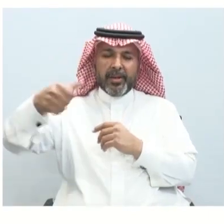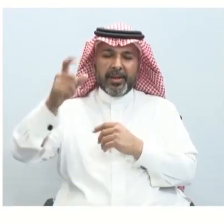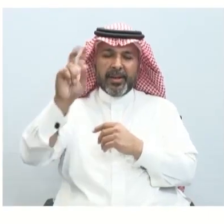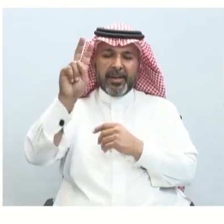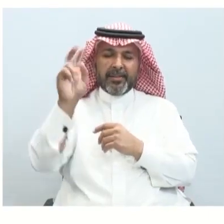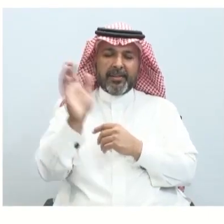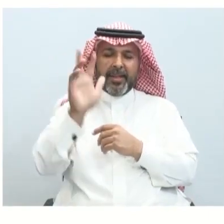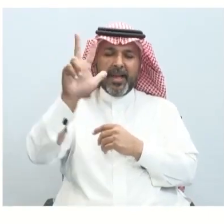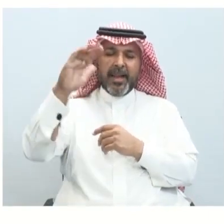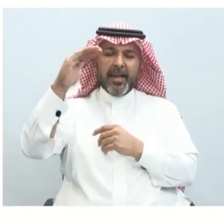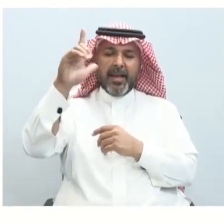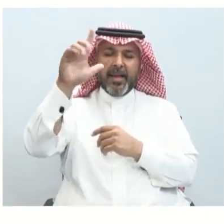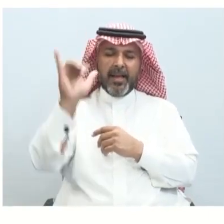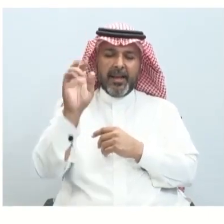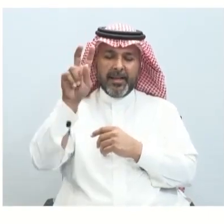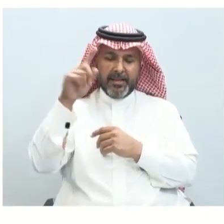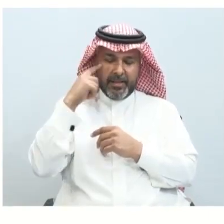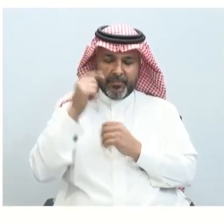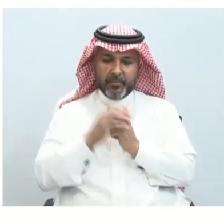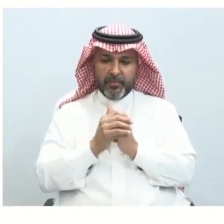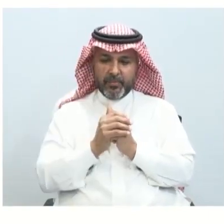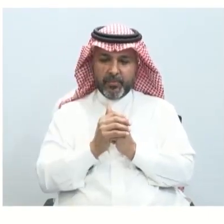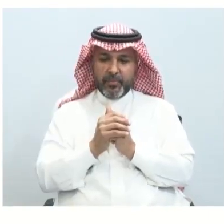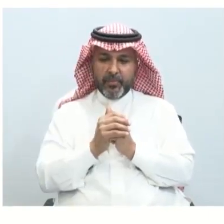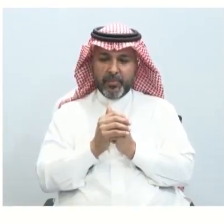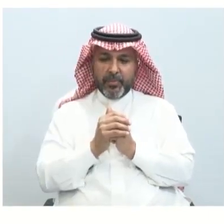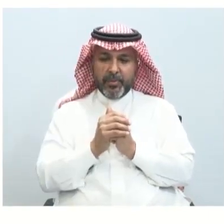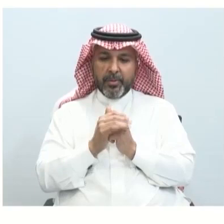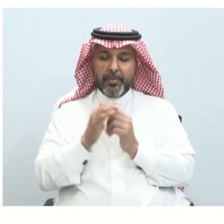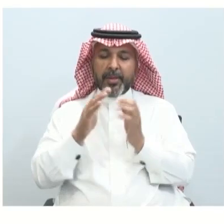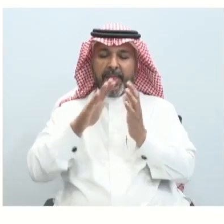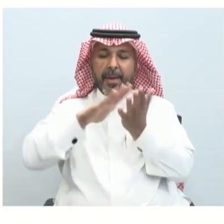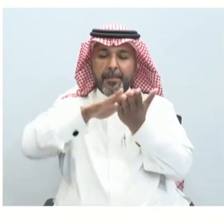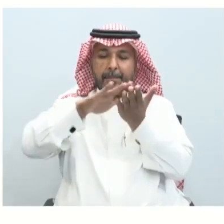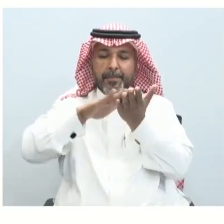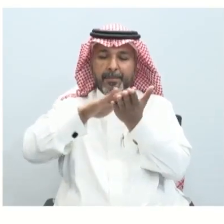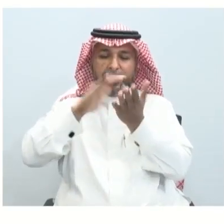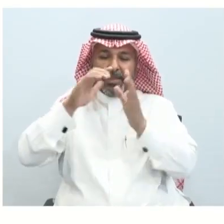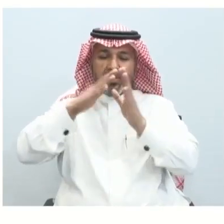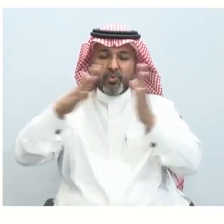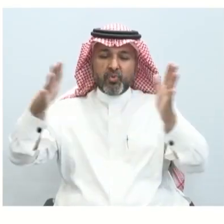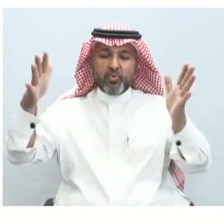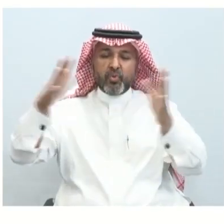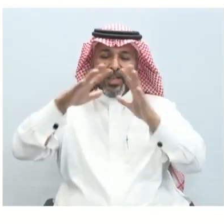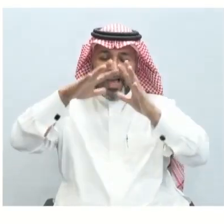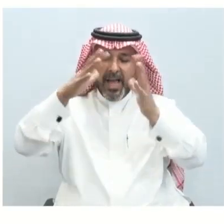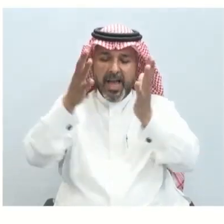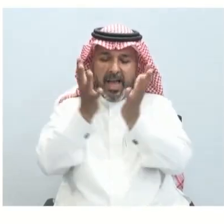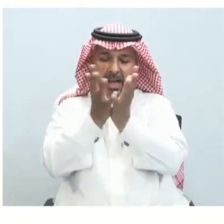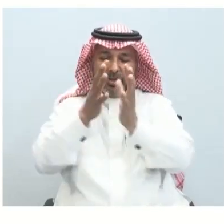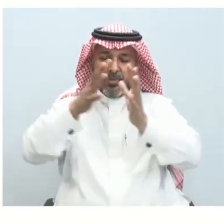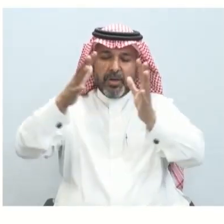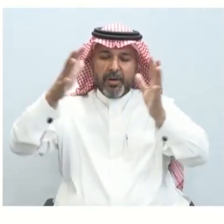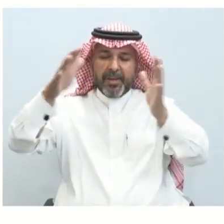الخليه في السؤال الثامن ماذا يحدث لنسبه مساحه سطح الخليه كلما زاد حجم الخليه